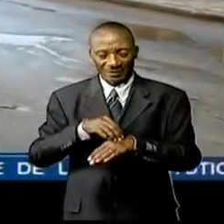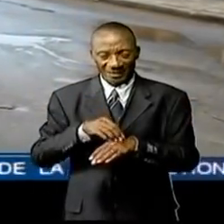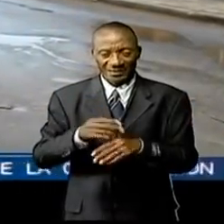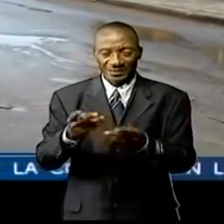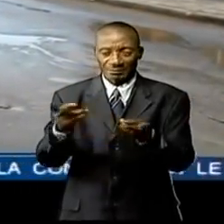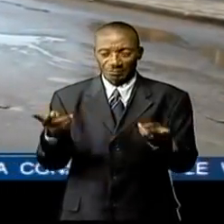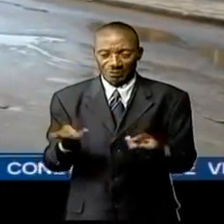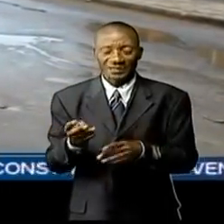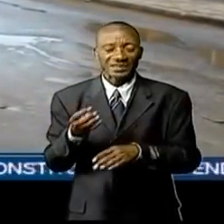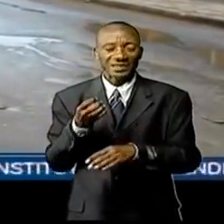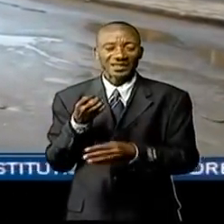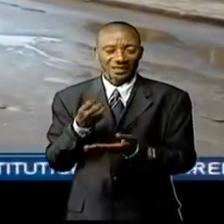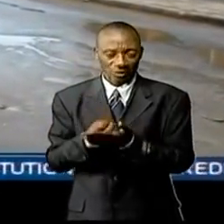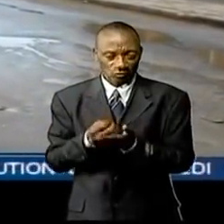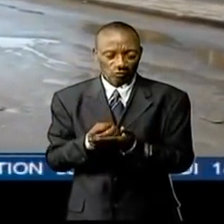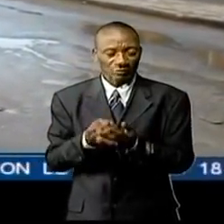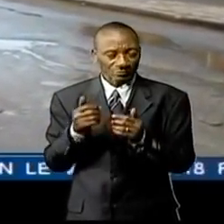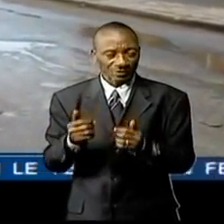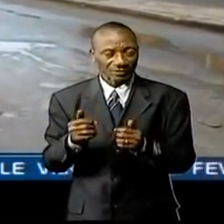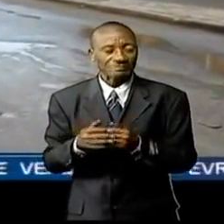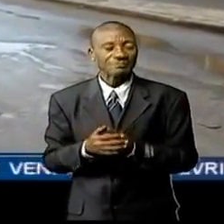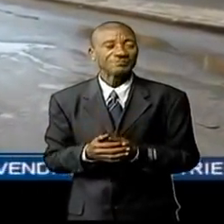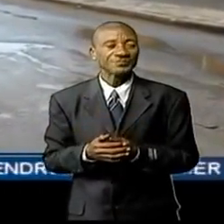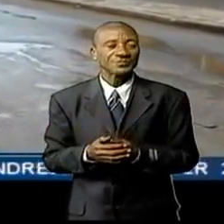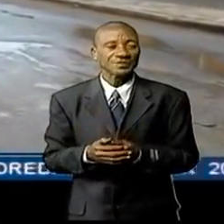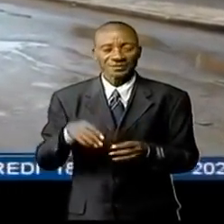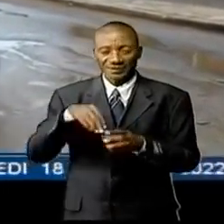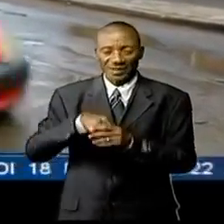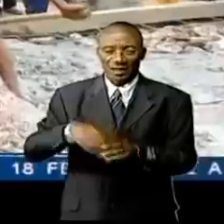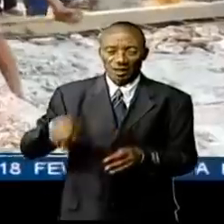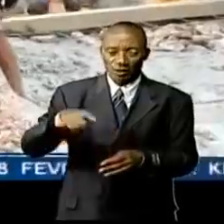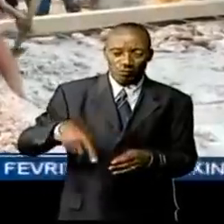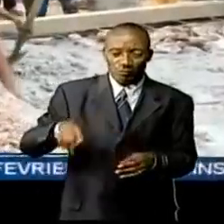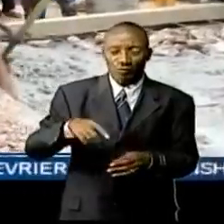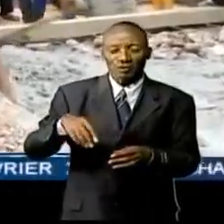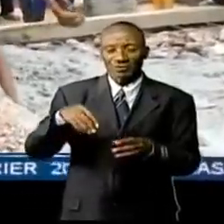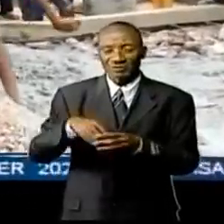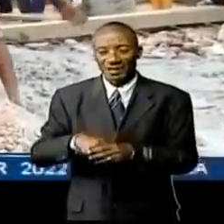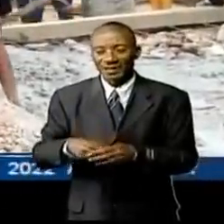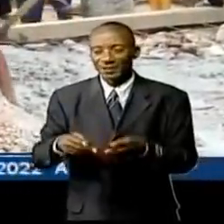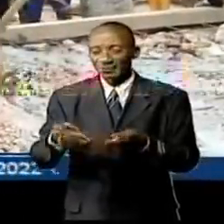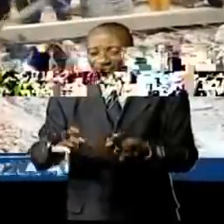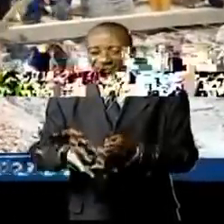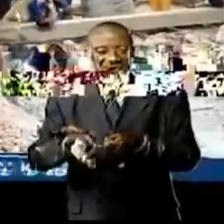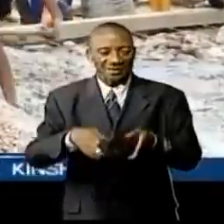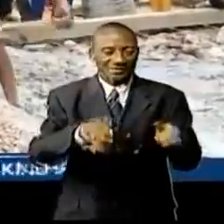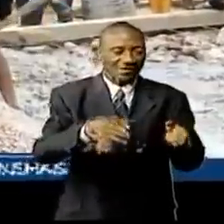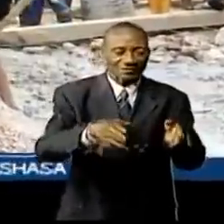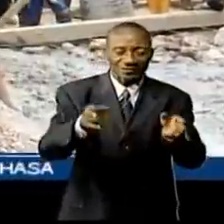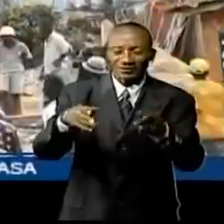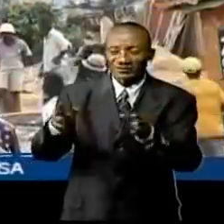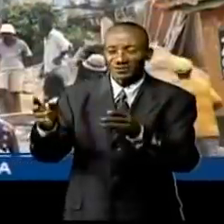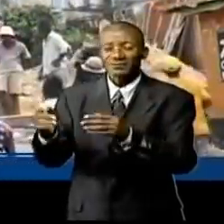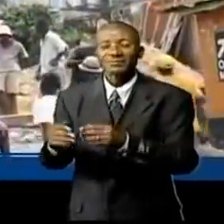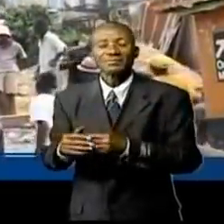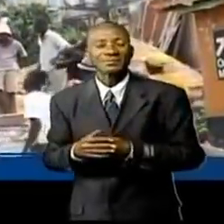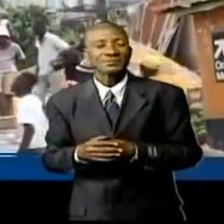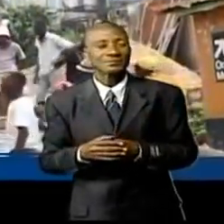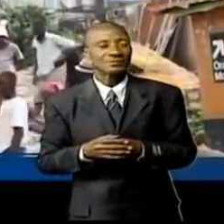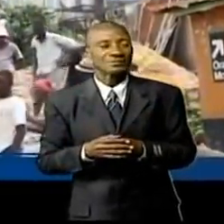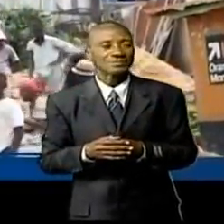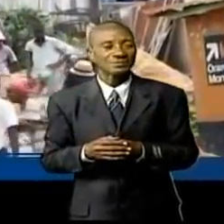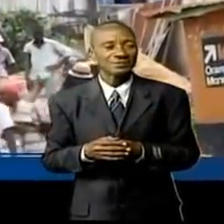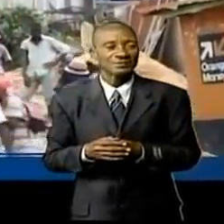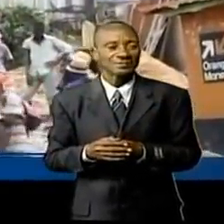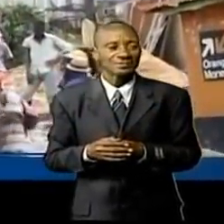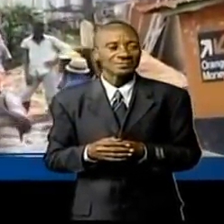et ronds-points, quelques artères principales et secondaires de cette cité historico-touristique du pays, pour ne citer que celles-là, sont en